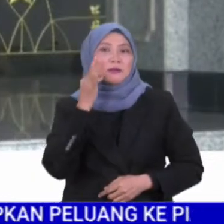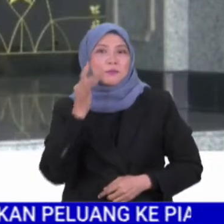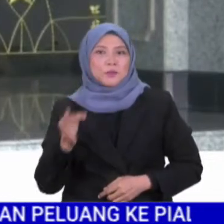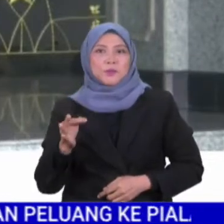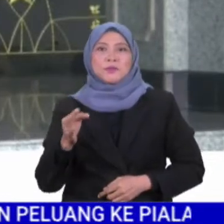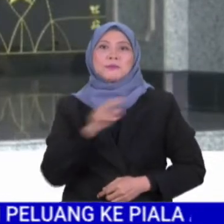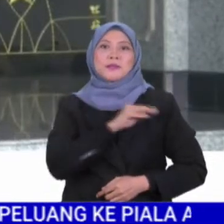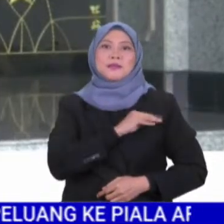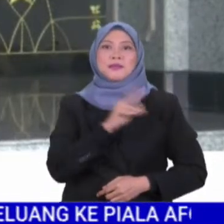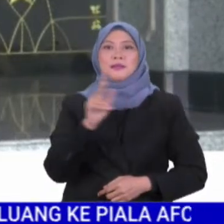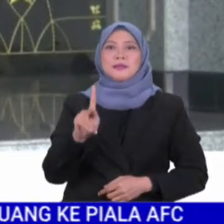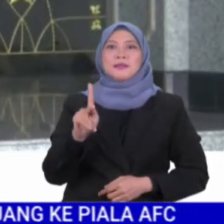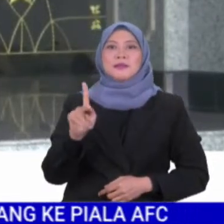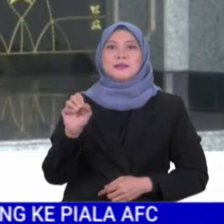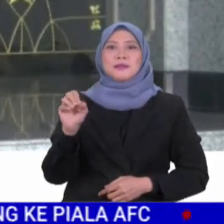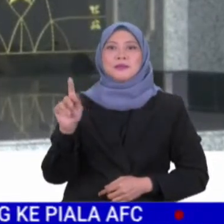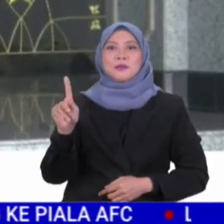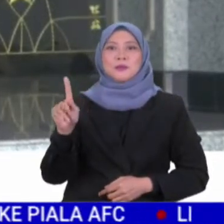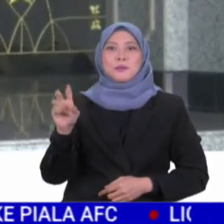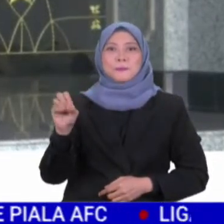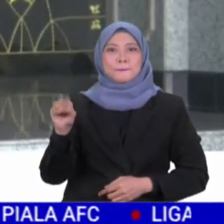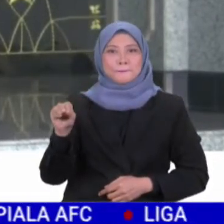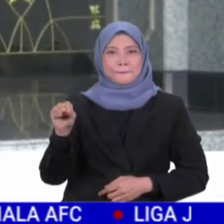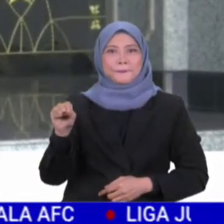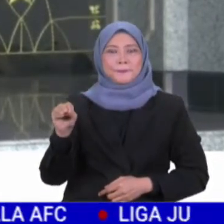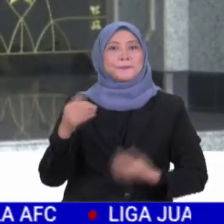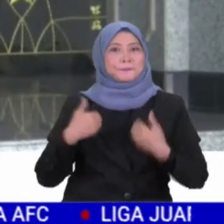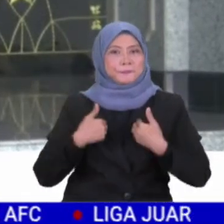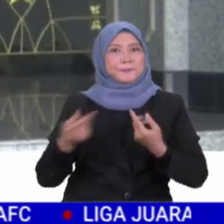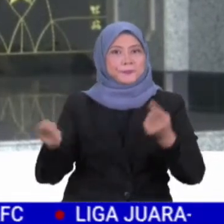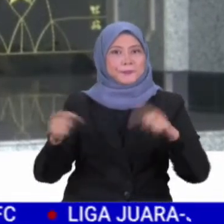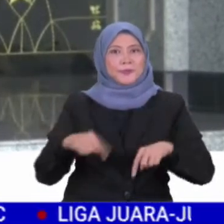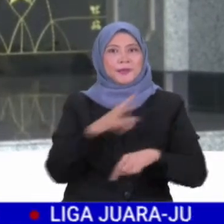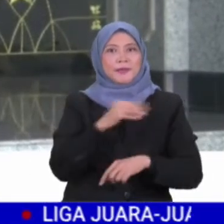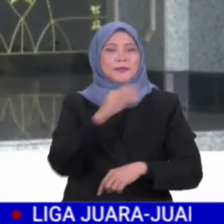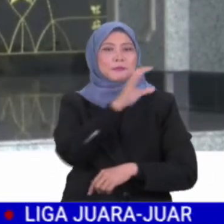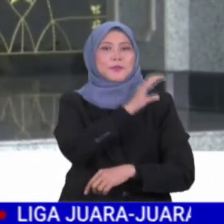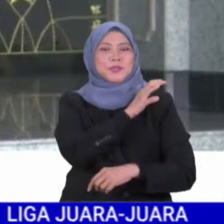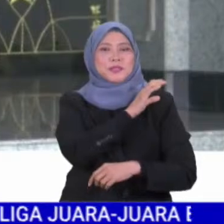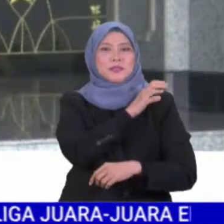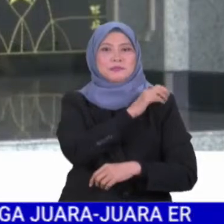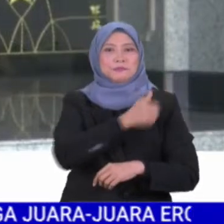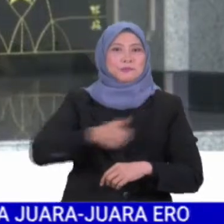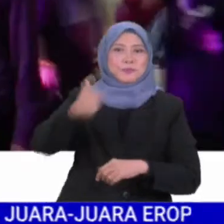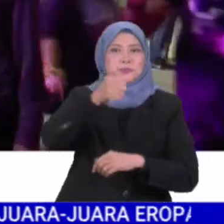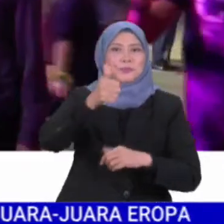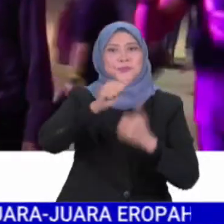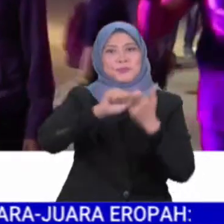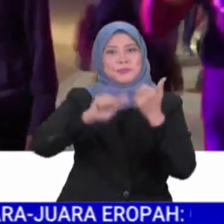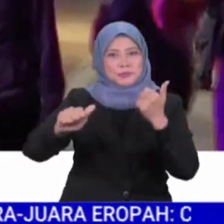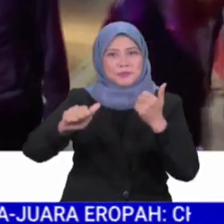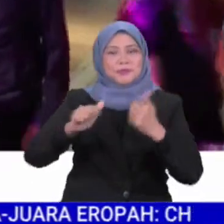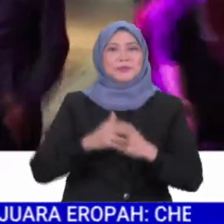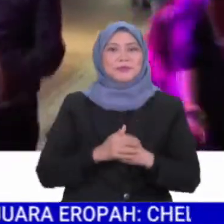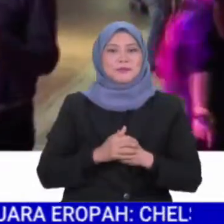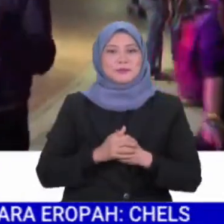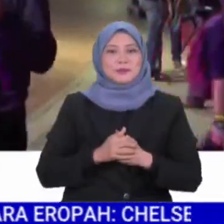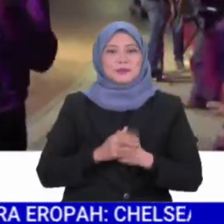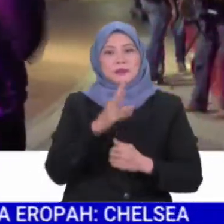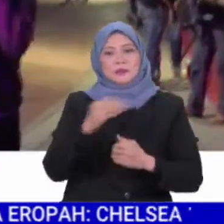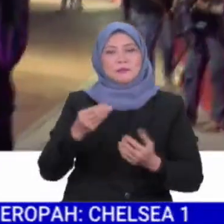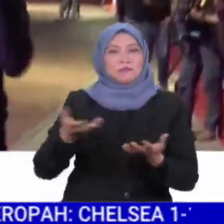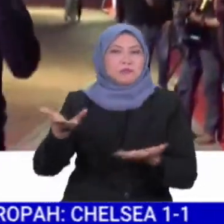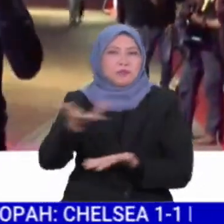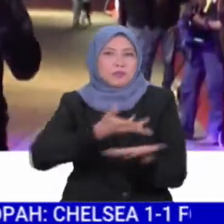Menteri Komunikasi dan Multimedia Malaysia, yang juga pengurusi jawatankuasa induk. Jadi semalam mengambil kira